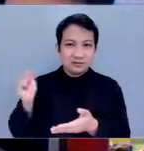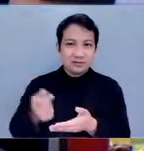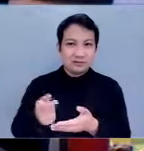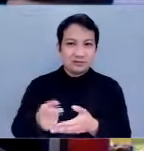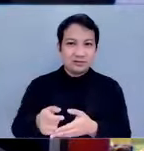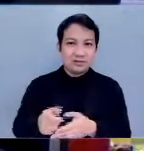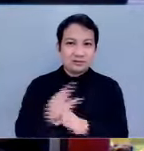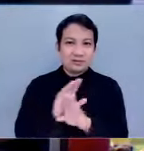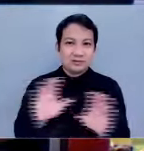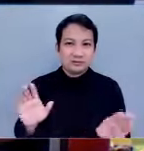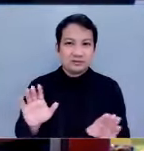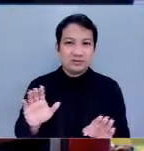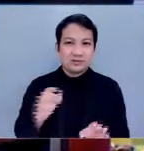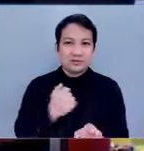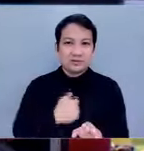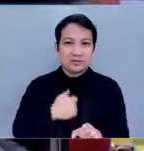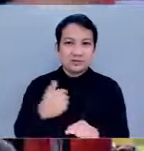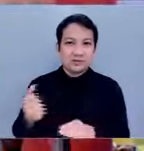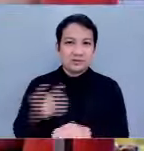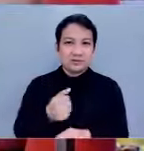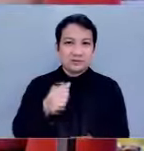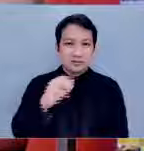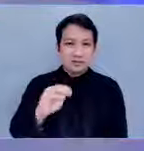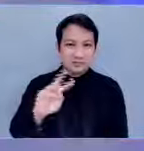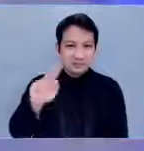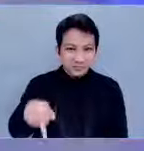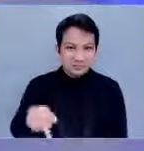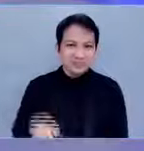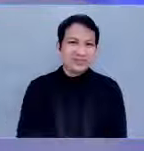ah. Kinuha na ni MVP.